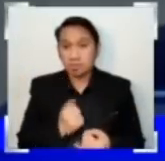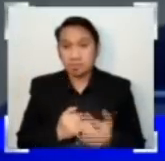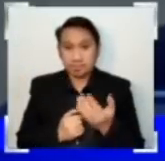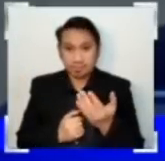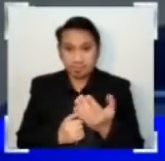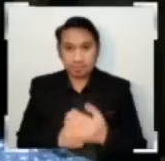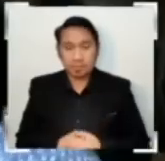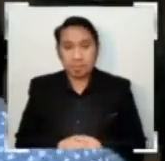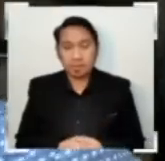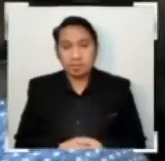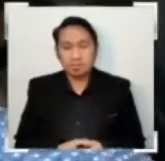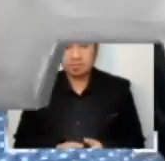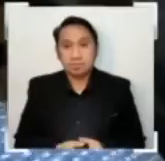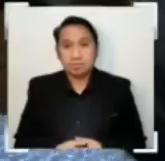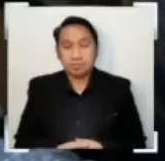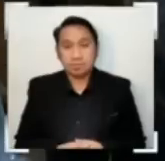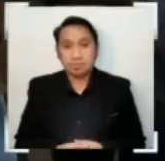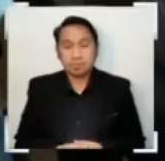Gonzalez.